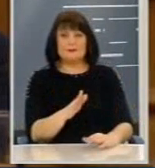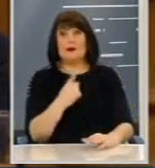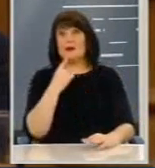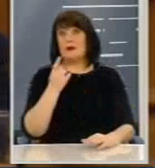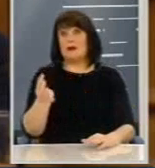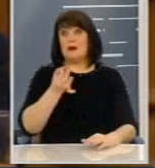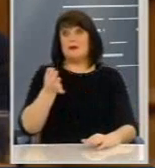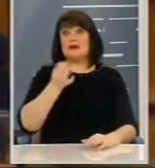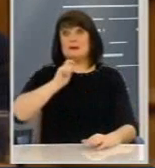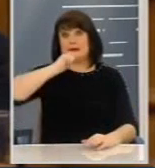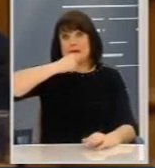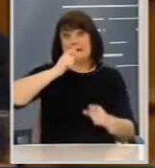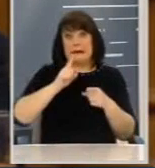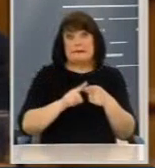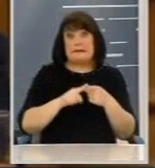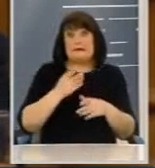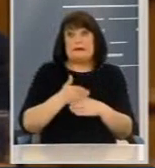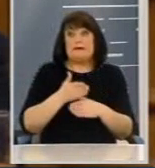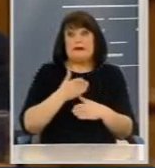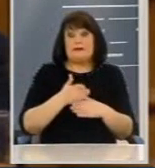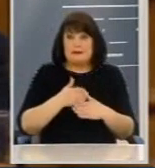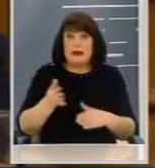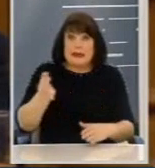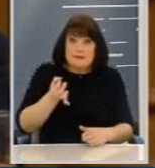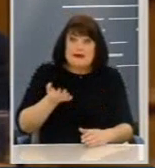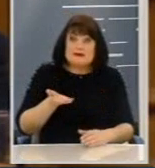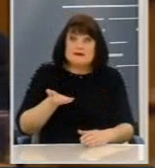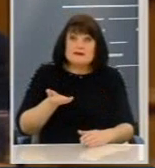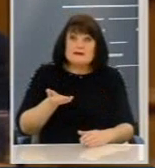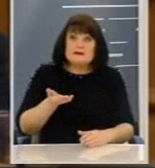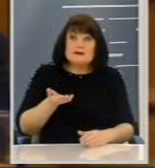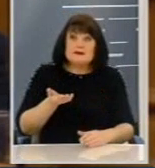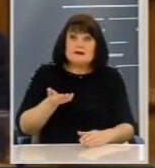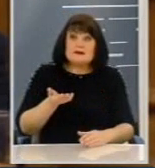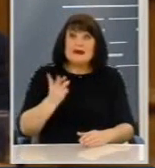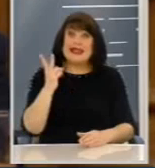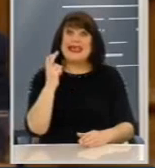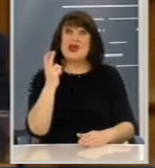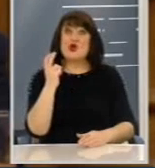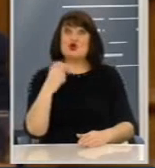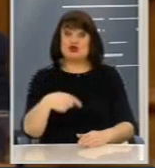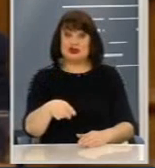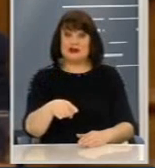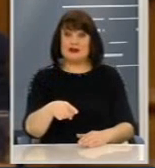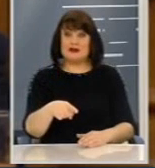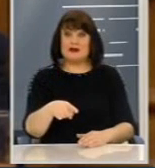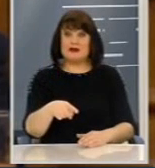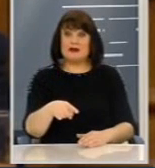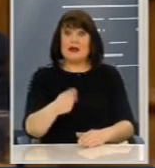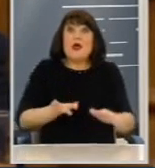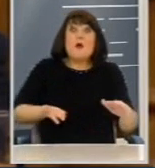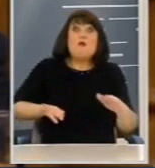δεν κάνουμε διαρροές, τι υπόθηκε, να δηλώνει ευθαρσός ότι αν δεν κλείσει στις 20 θα καταθέσουμε πρόταση